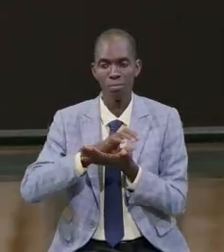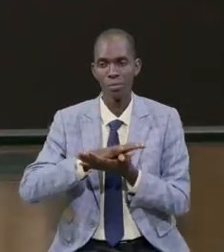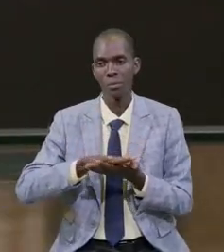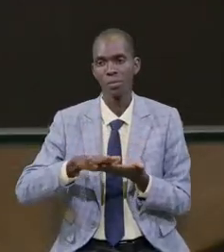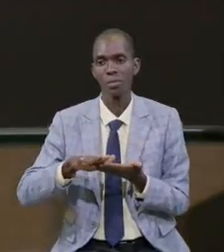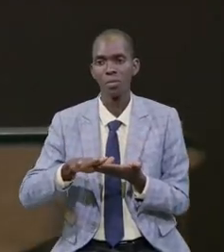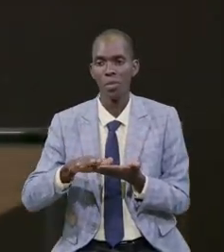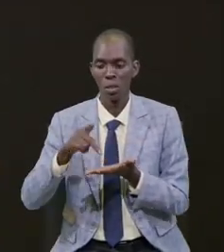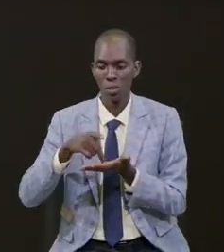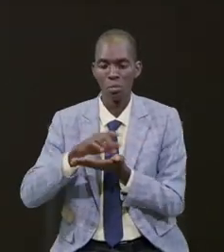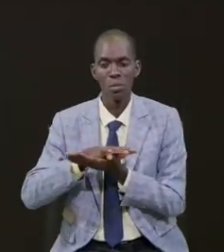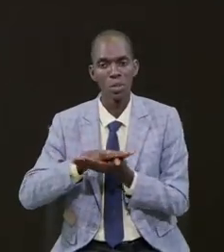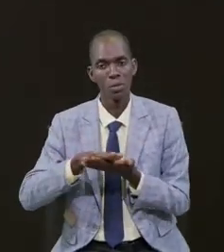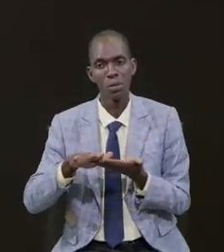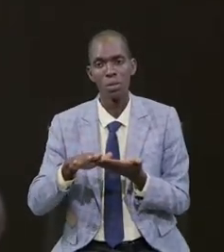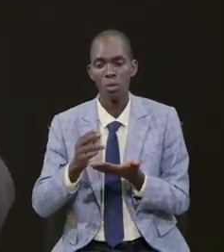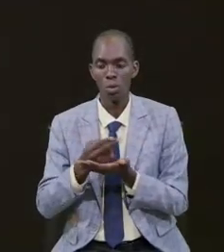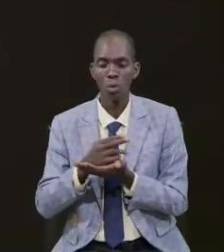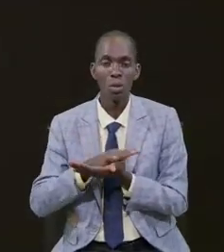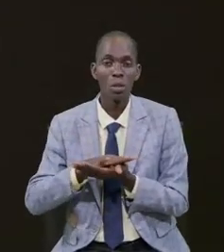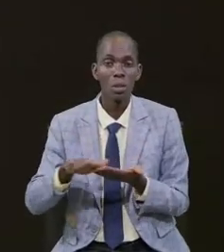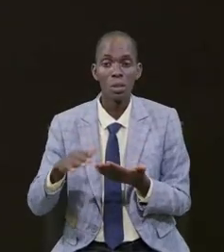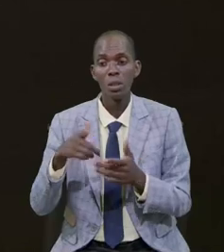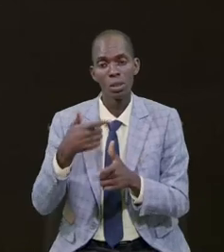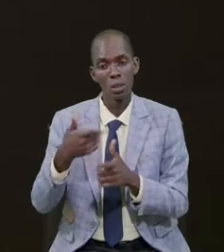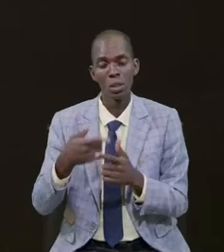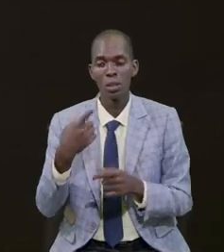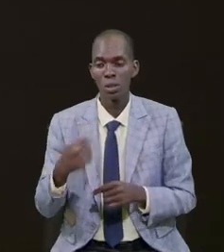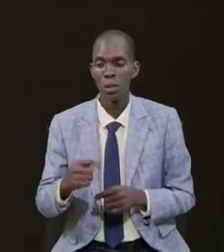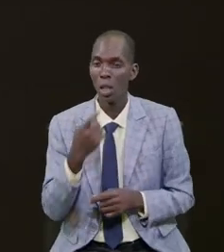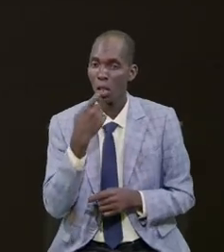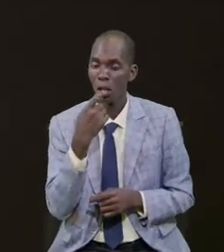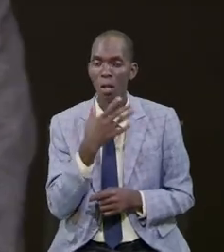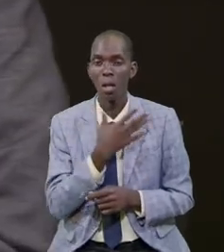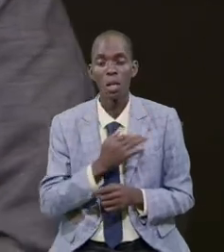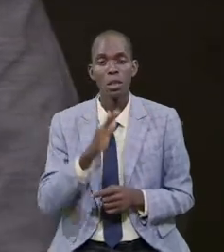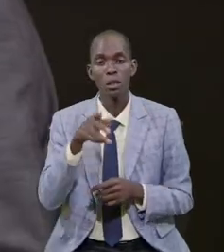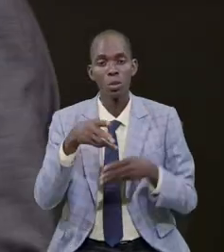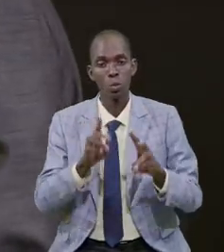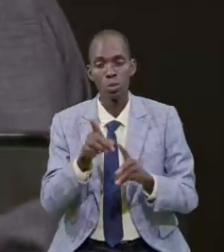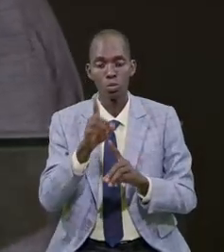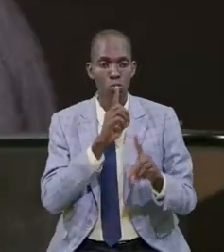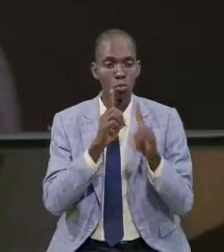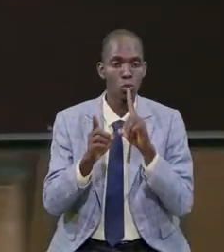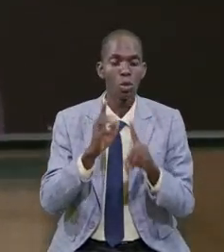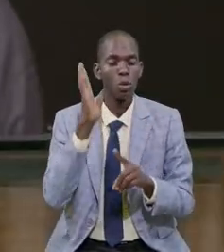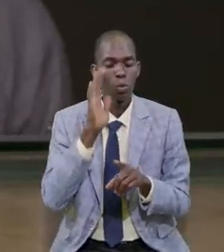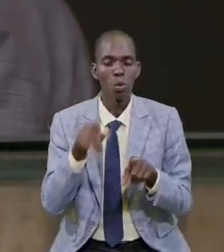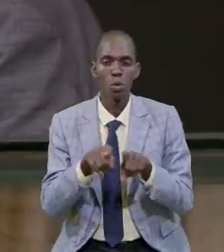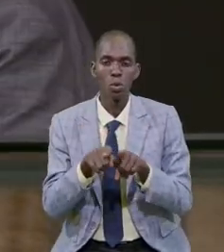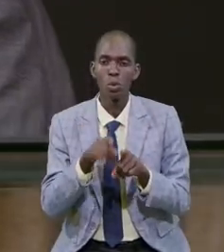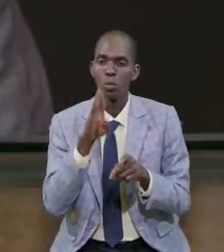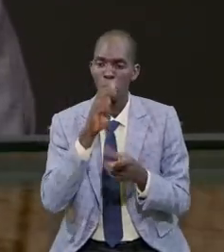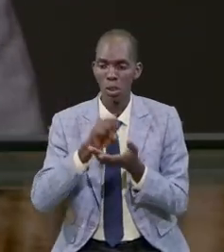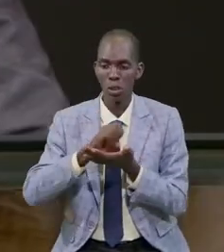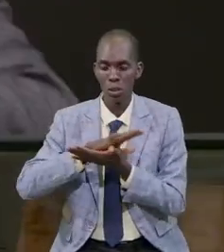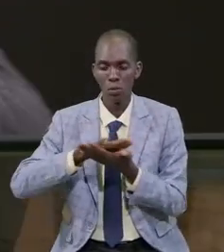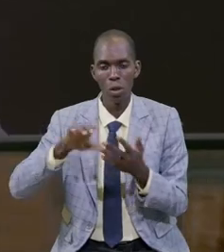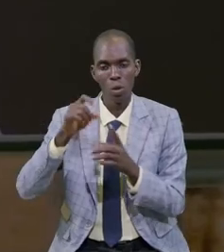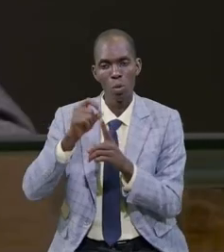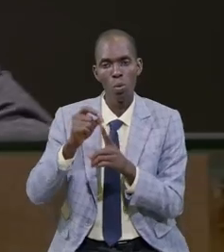sanctifiée, purifiée, sainte, si la langue aussi, avec ses langues, avec ses paroles, sera des